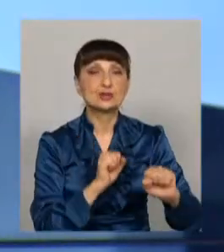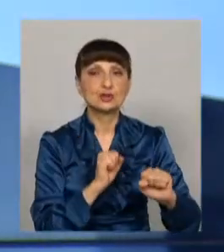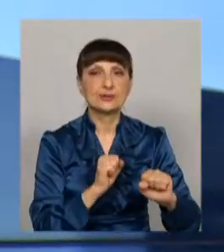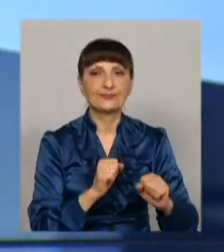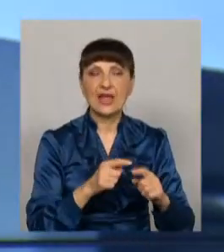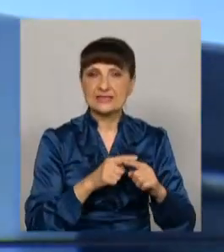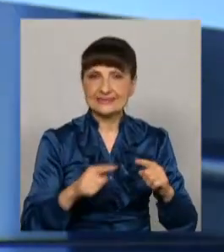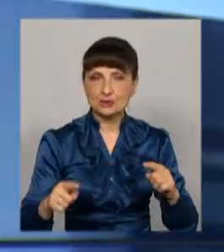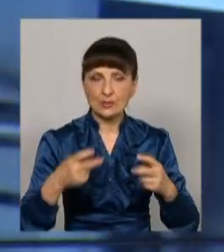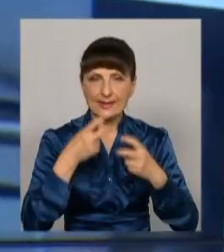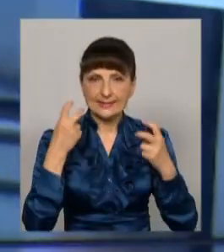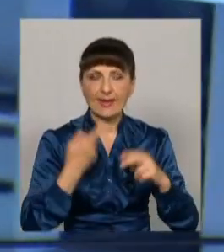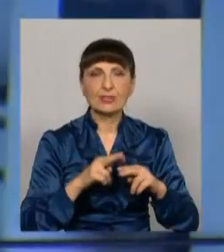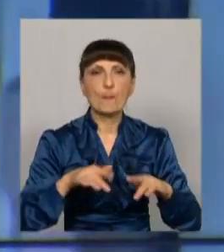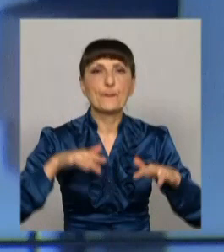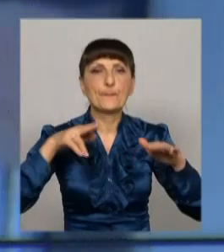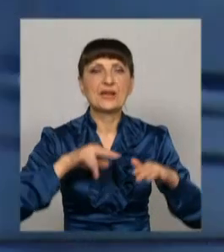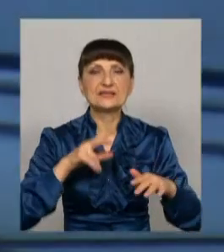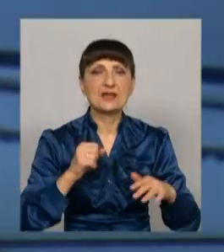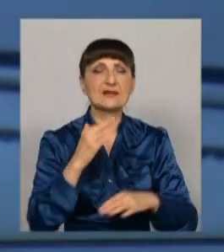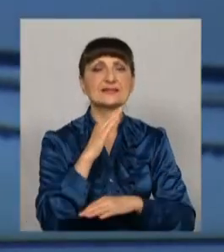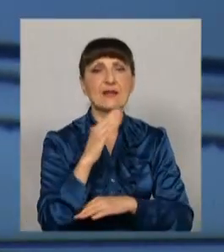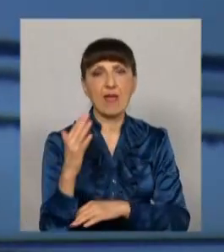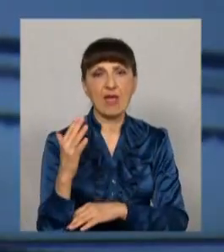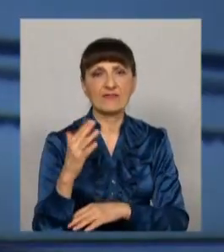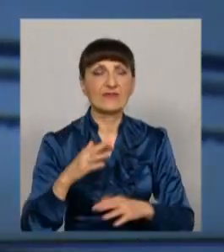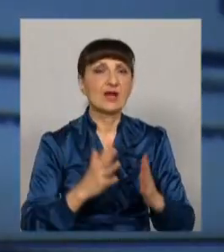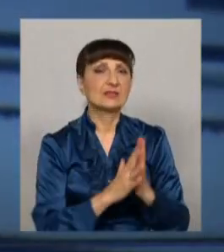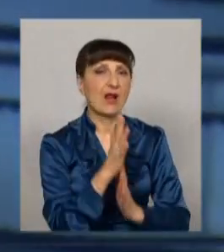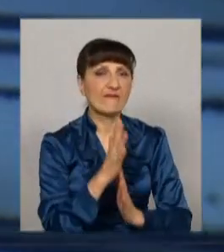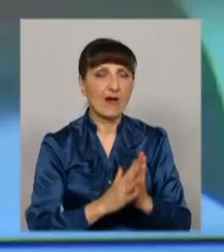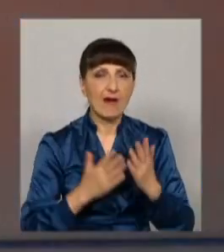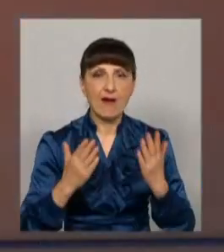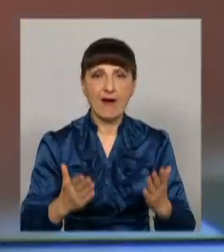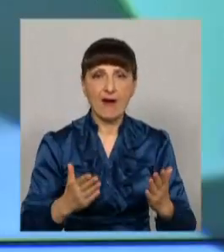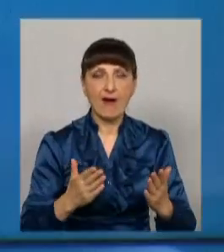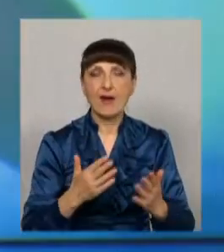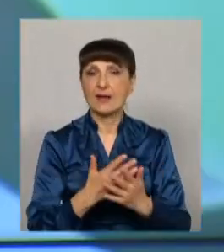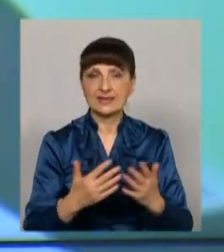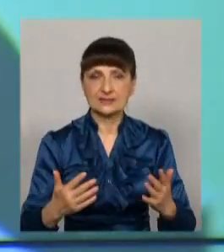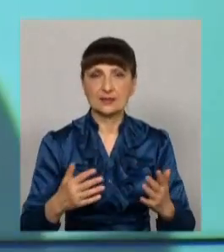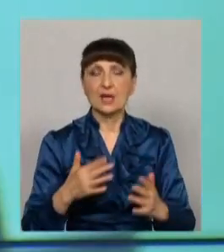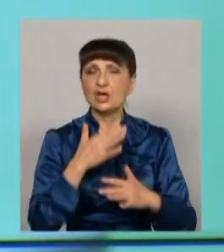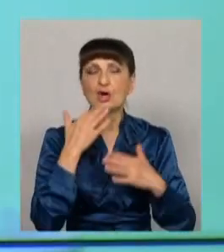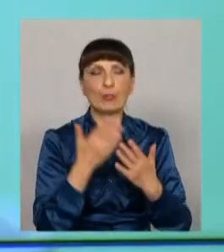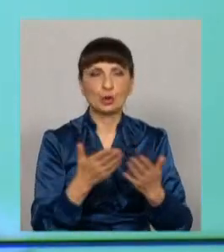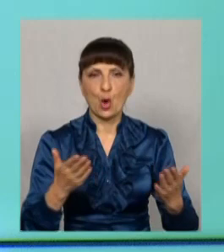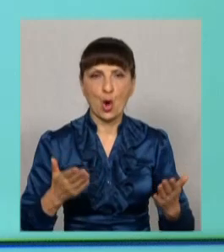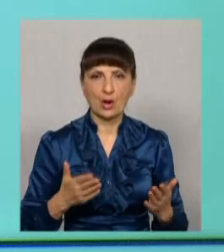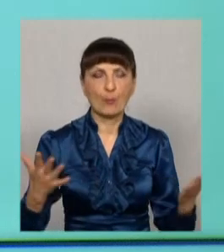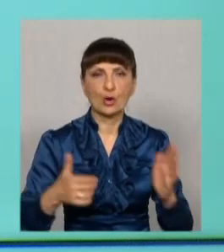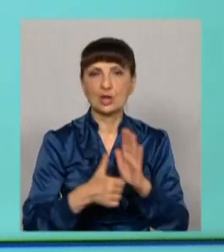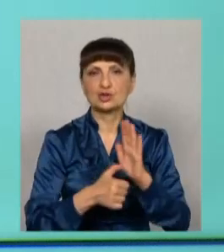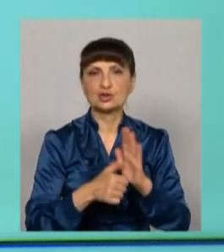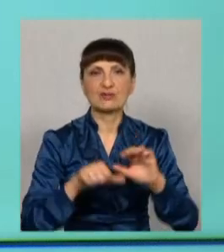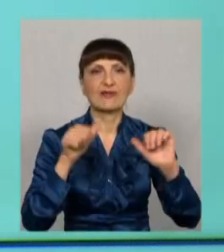аллергии причиной является пыльца. Пыльца деревьев, луговых трав, сорных трав. Их огромное количество, более